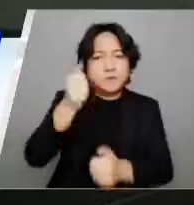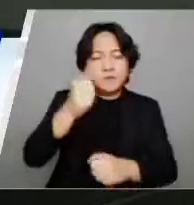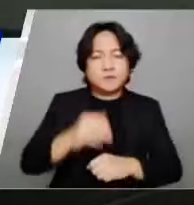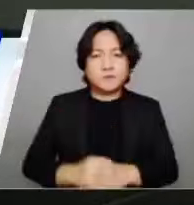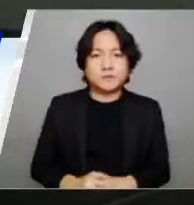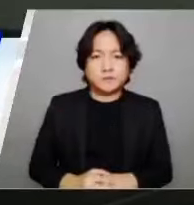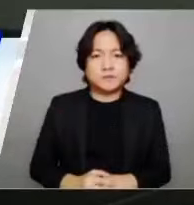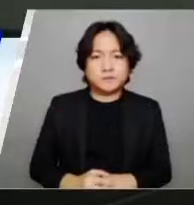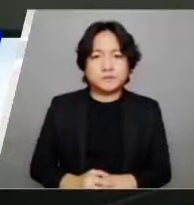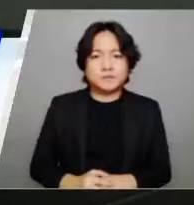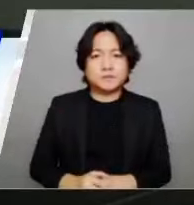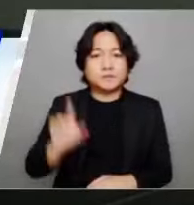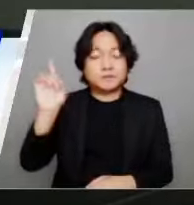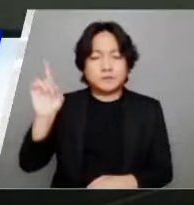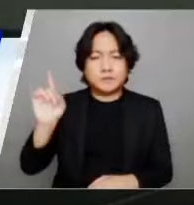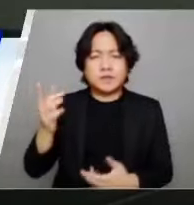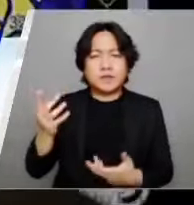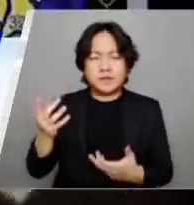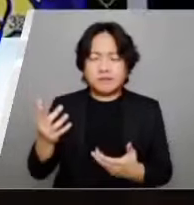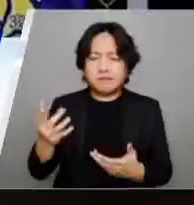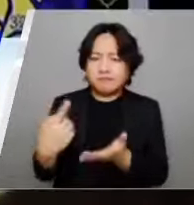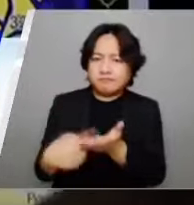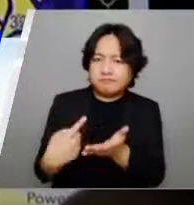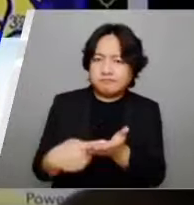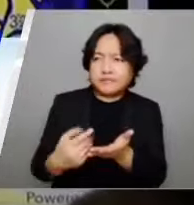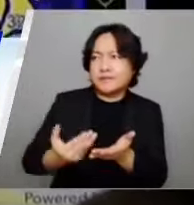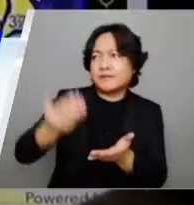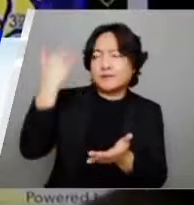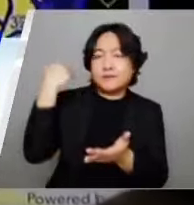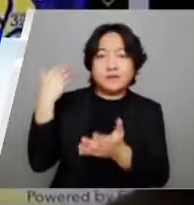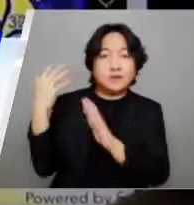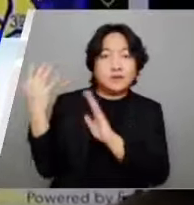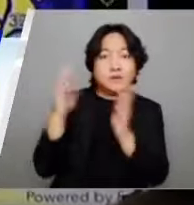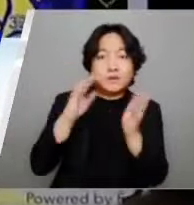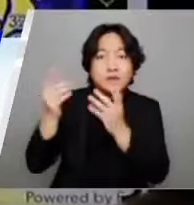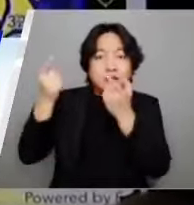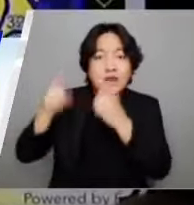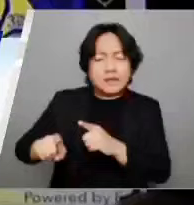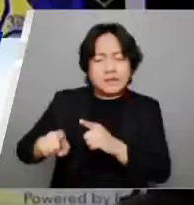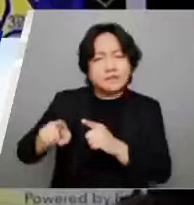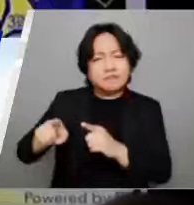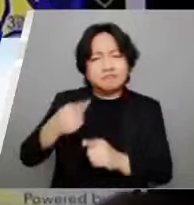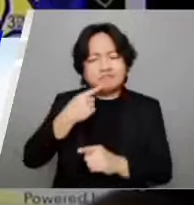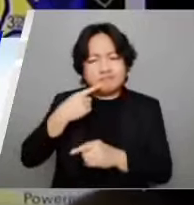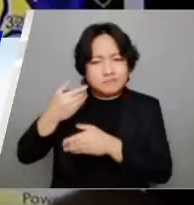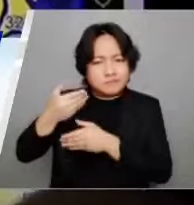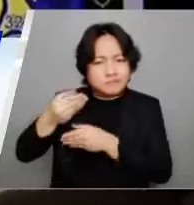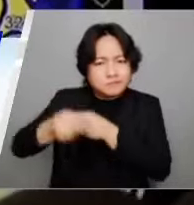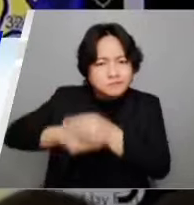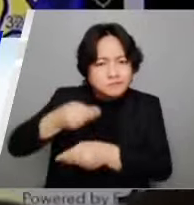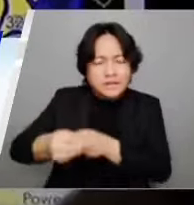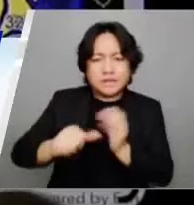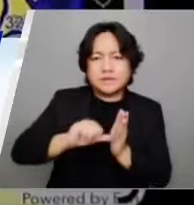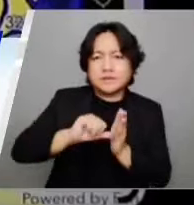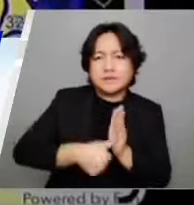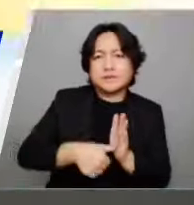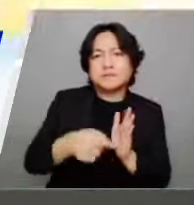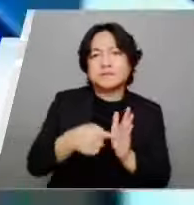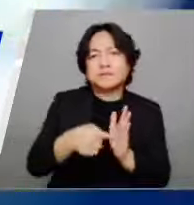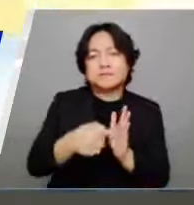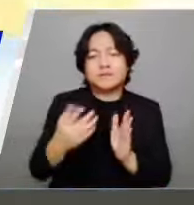Civil Defense tungkol sa epekto ng nagdaang bagyo, binigyang diin ang kahalagahan ng geohazard map ng Mines and Geosciences Bureau ng